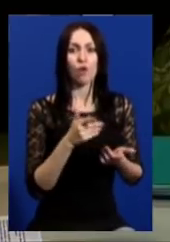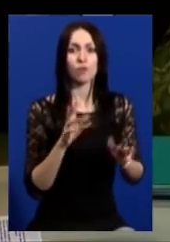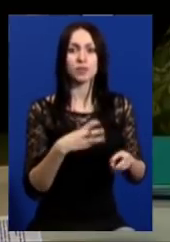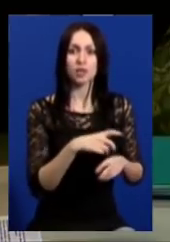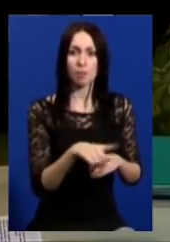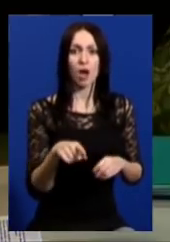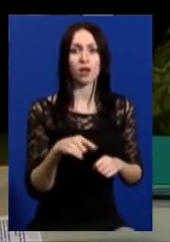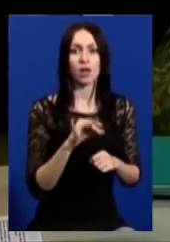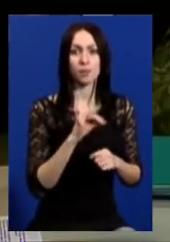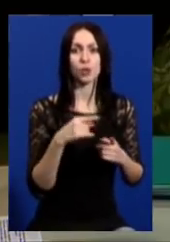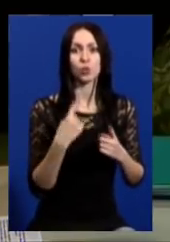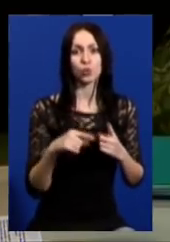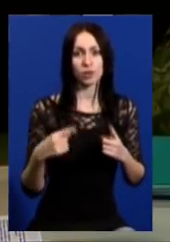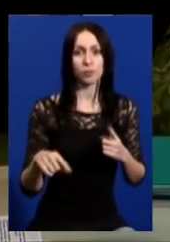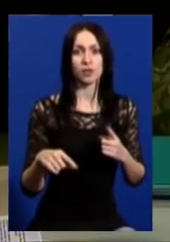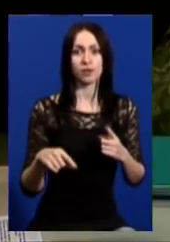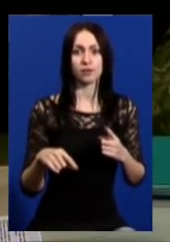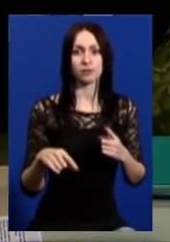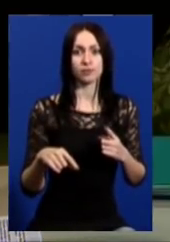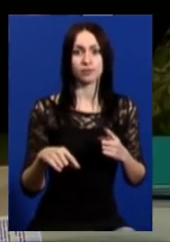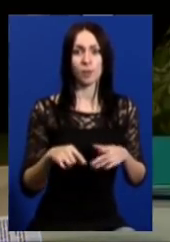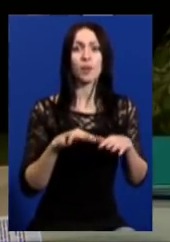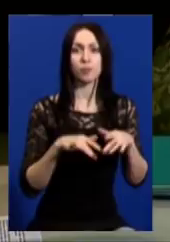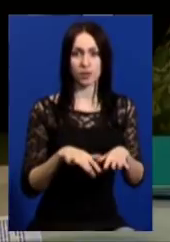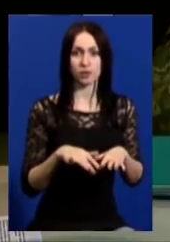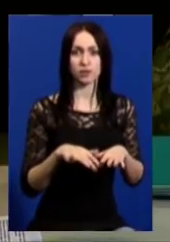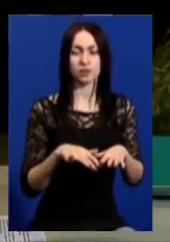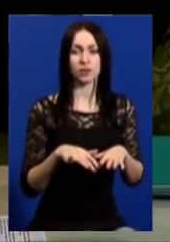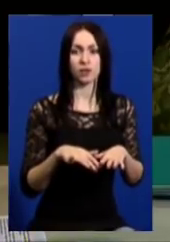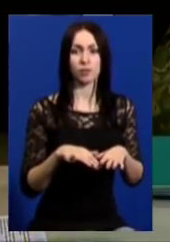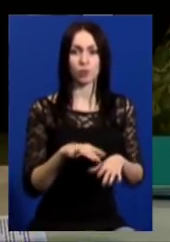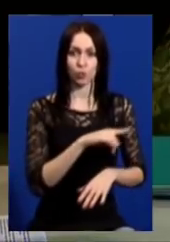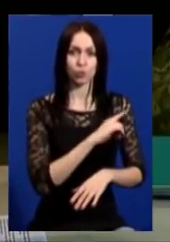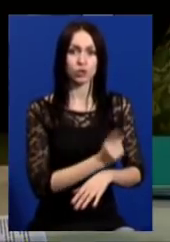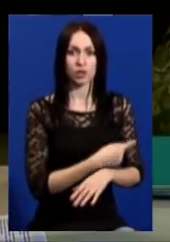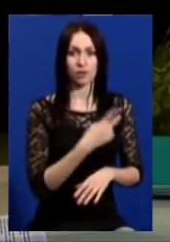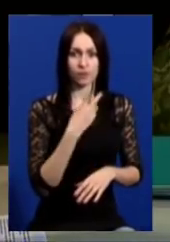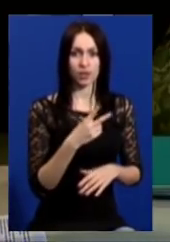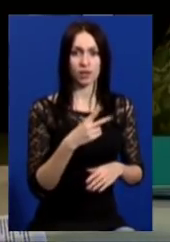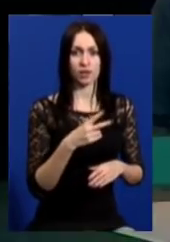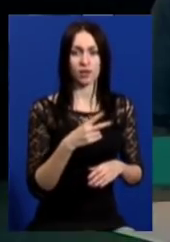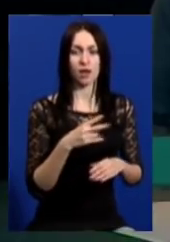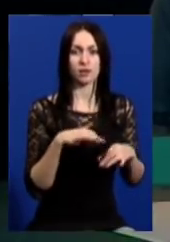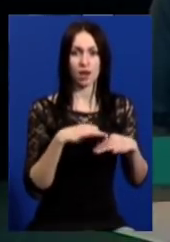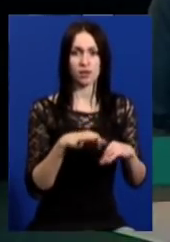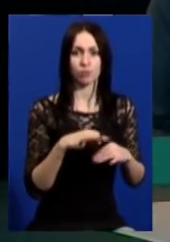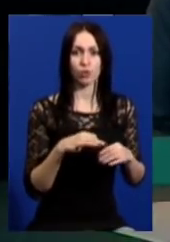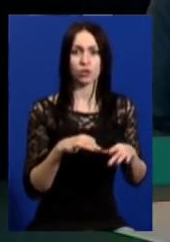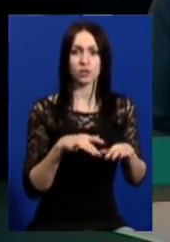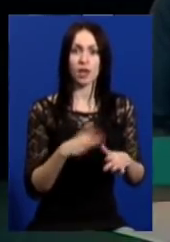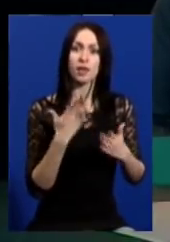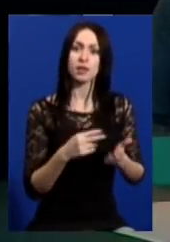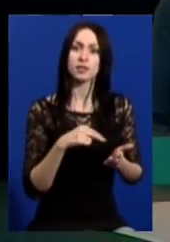і іншими заходами поглибленого огляду транспортних засобів. Чи